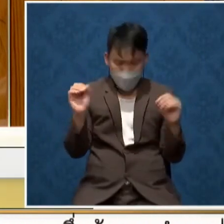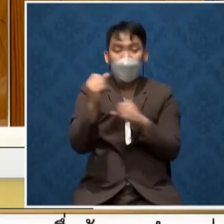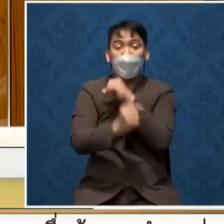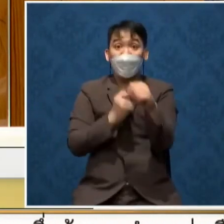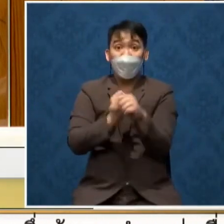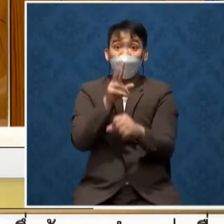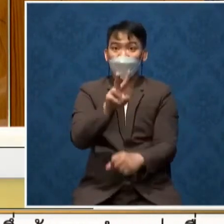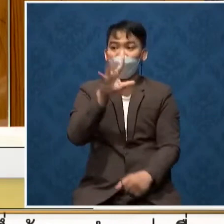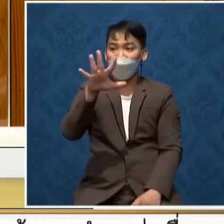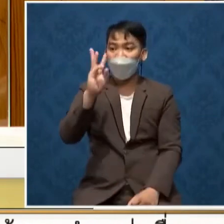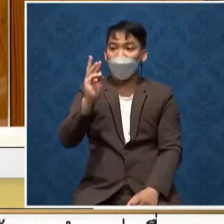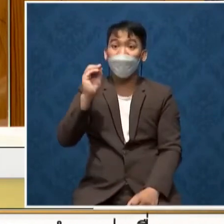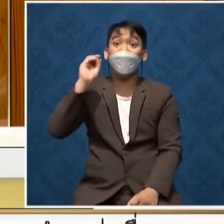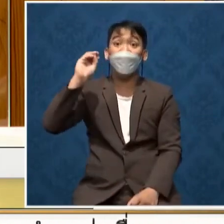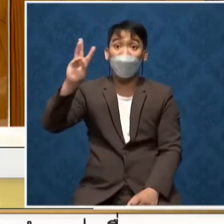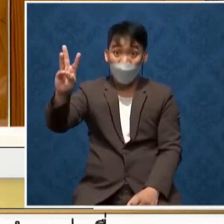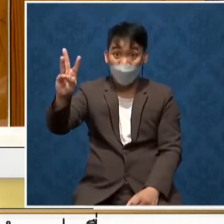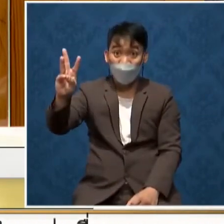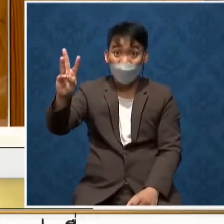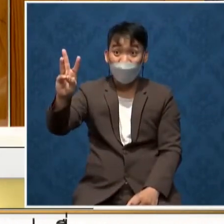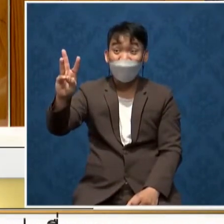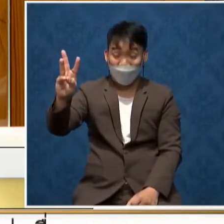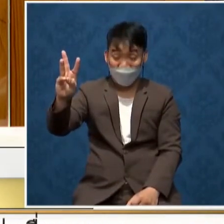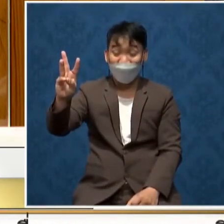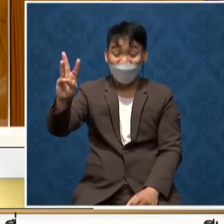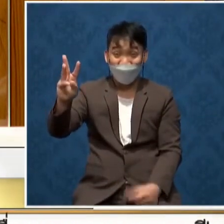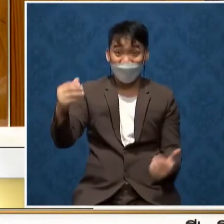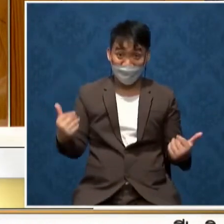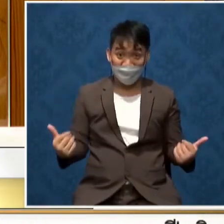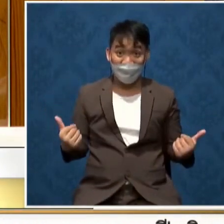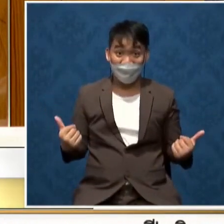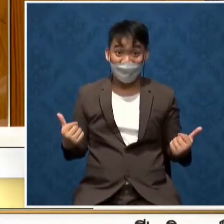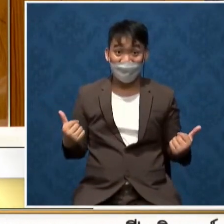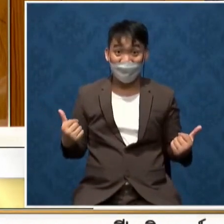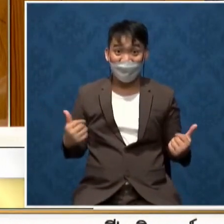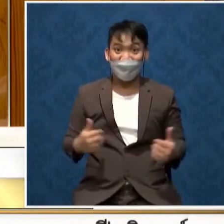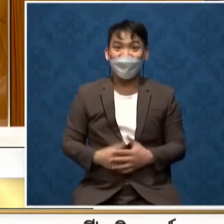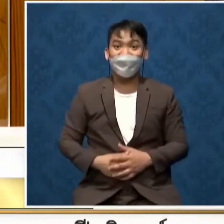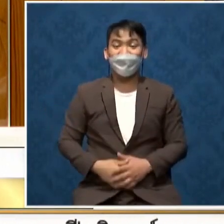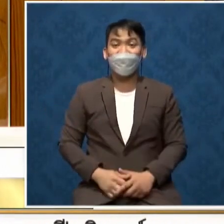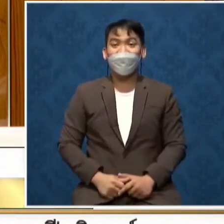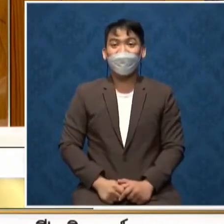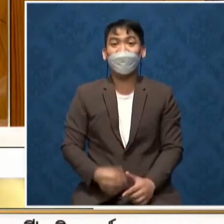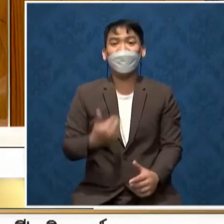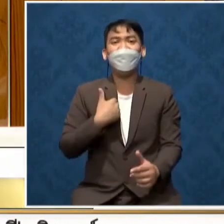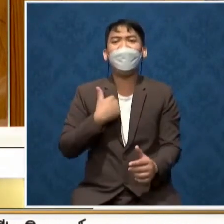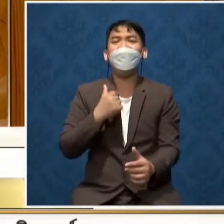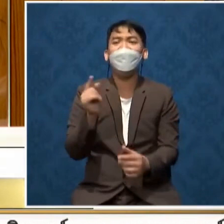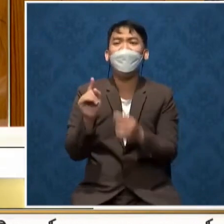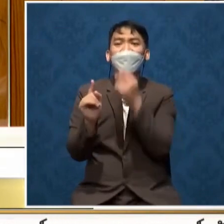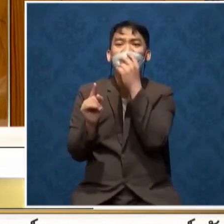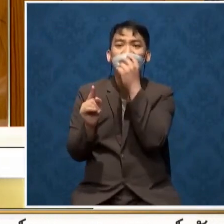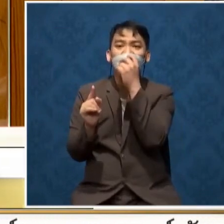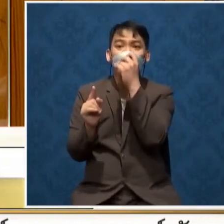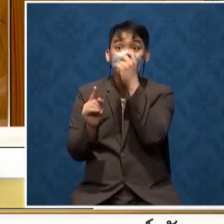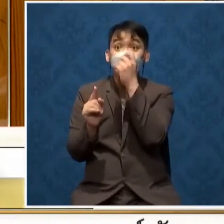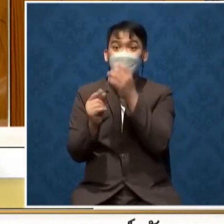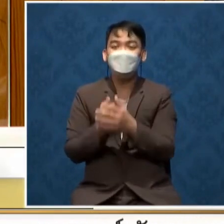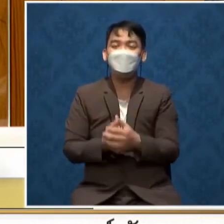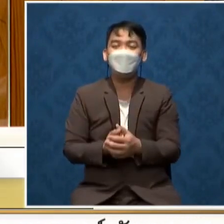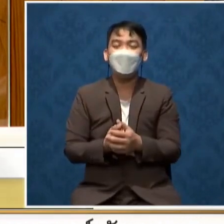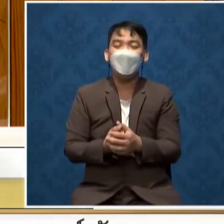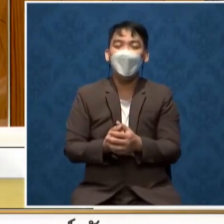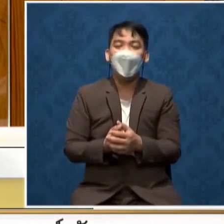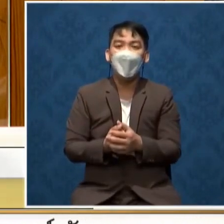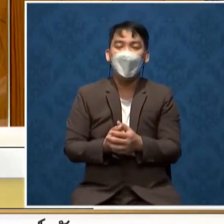2566นะครับที่จะใช้ที่ใช้อยู่นะครับก็ได้รับนะครับจัดสรรเพิ่มเติม